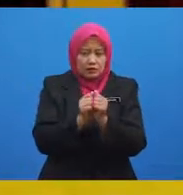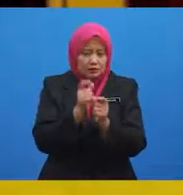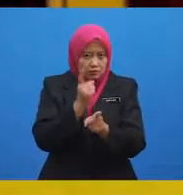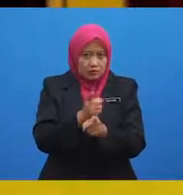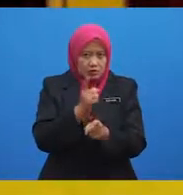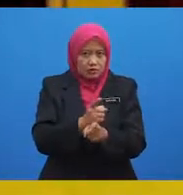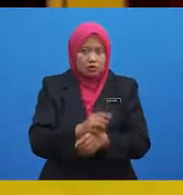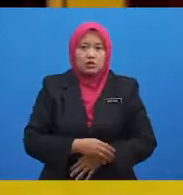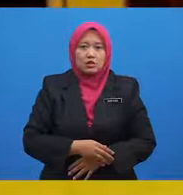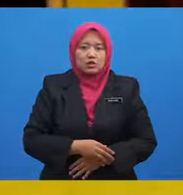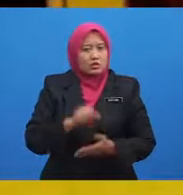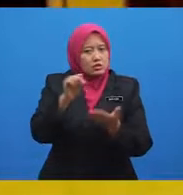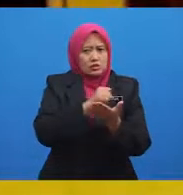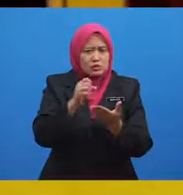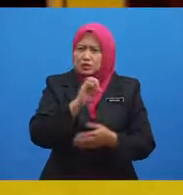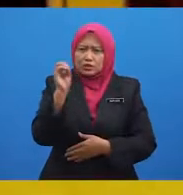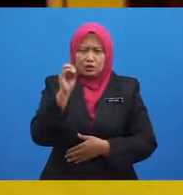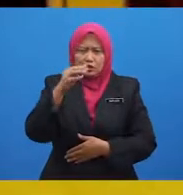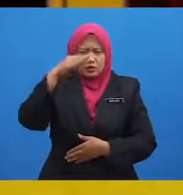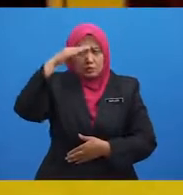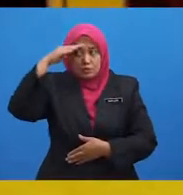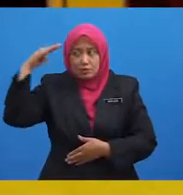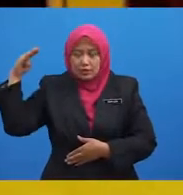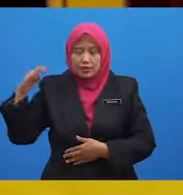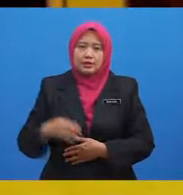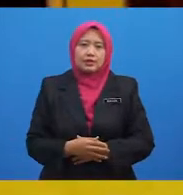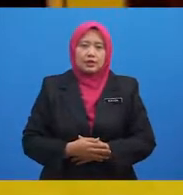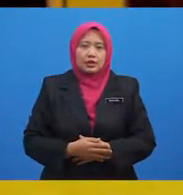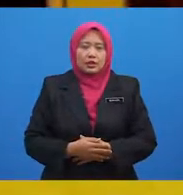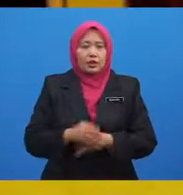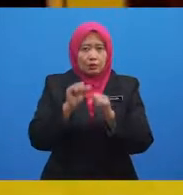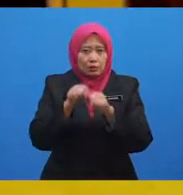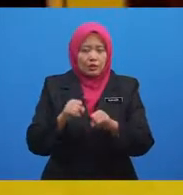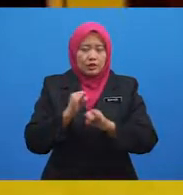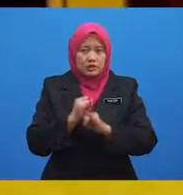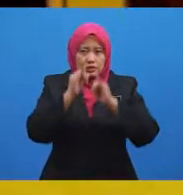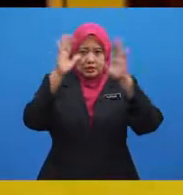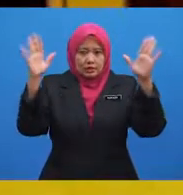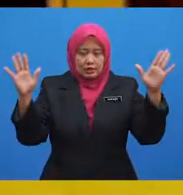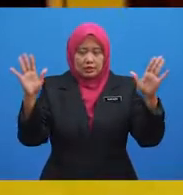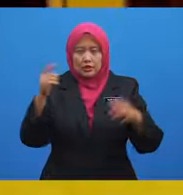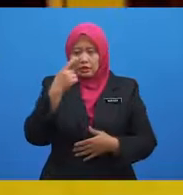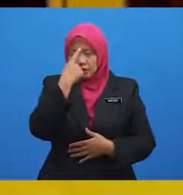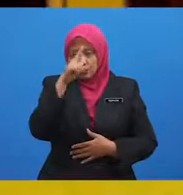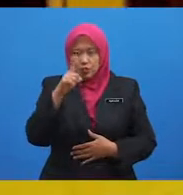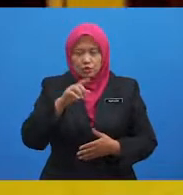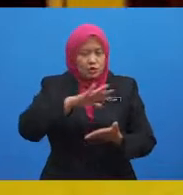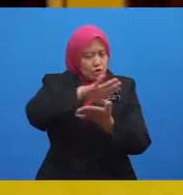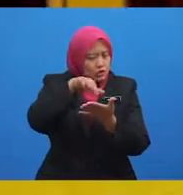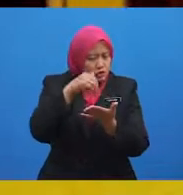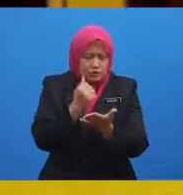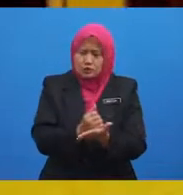tiada pembayang. Setiap rangkap dapat menjelaskan satu keseluruhan cerita. Selain